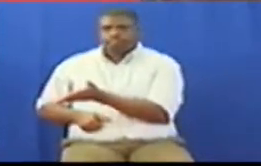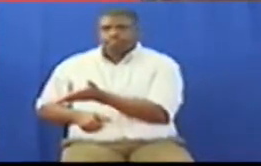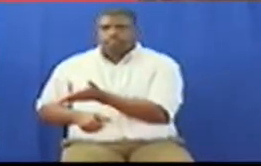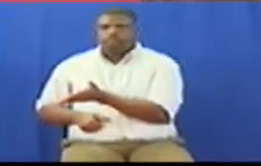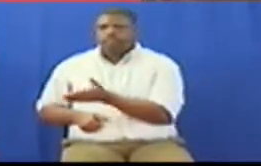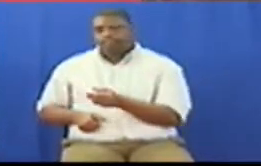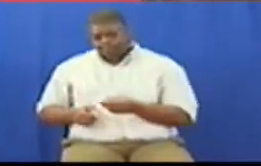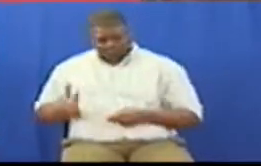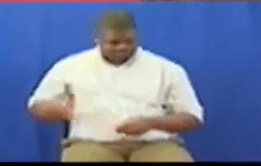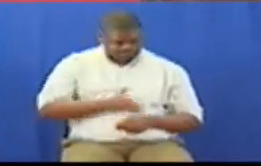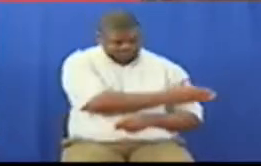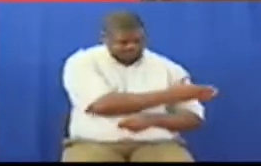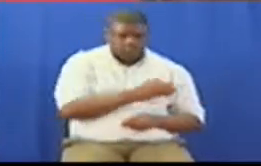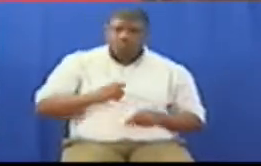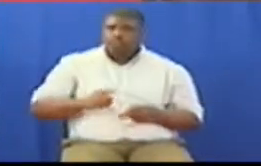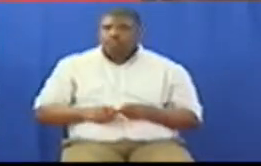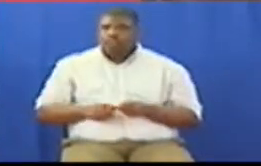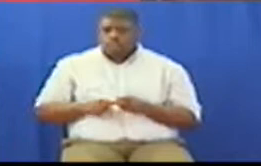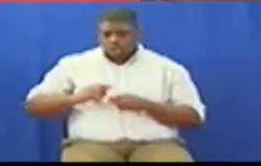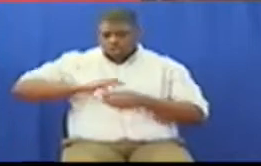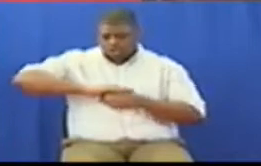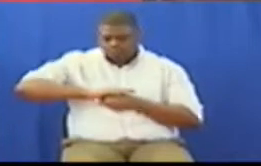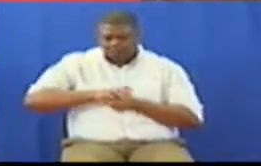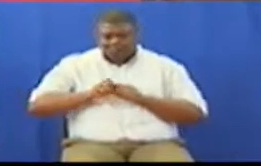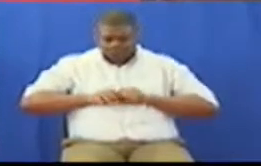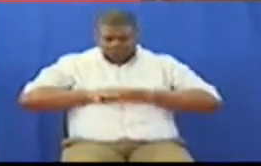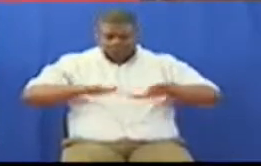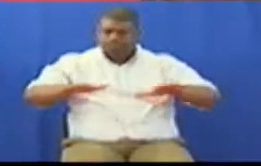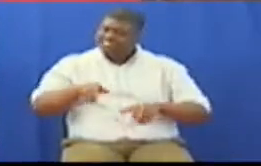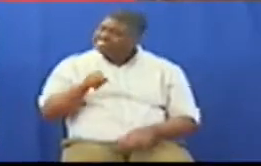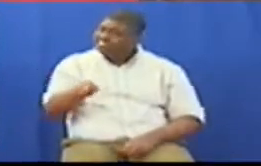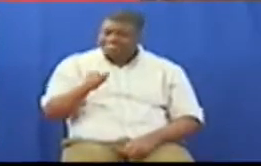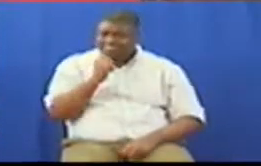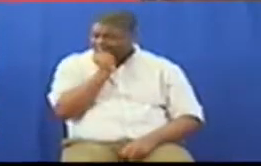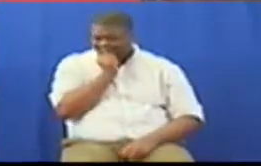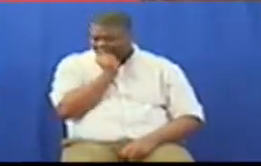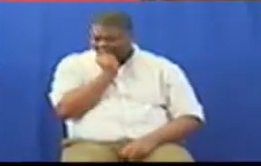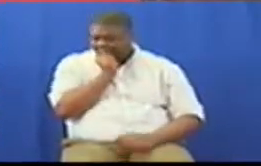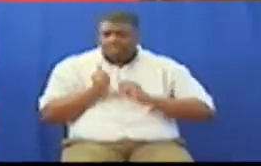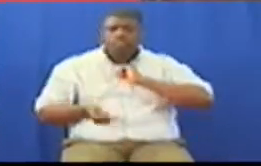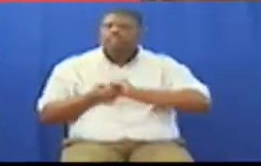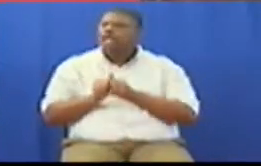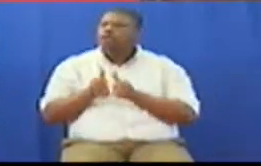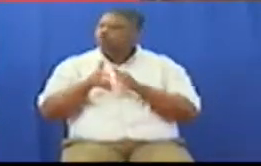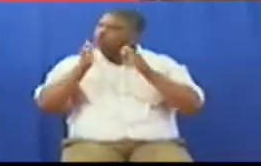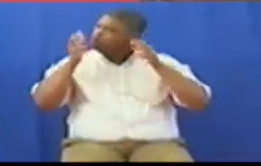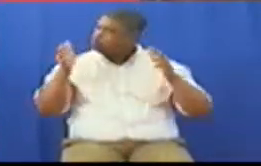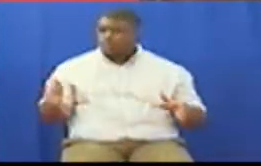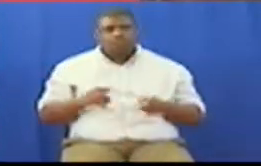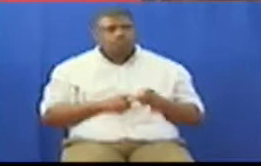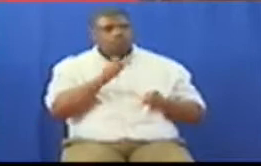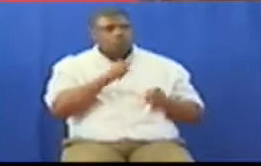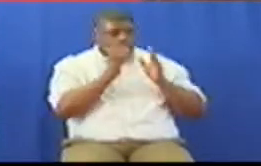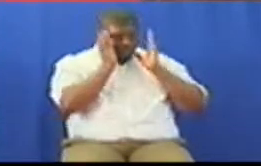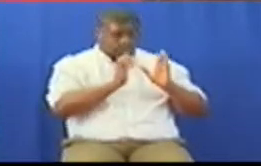corona, ambayo kwa kweli ni janga kuu. Waheshimiwa wabunge wameliongelea kwa hisia tofauti na kubwa sana,